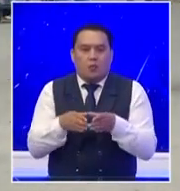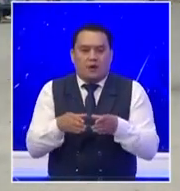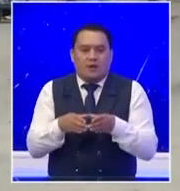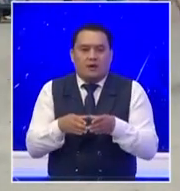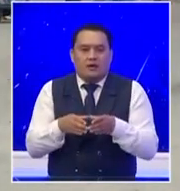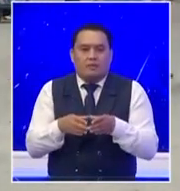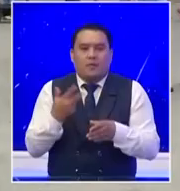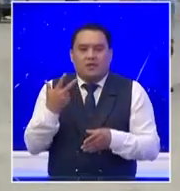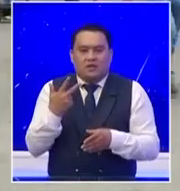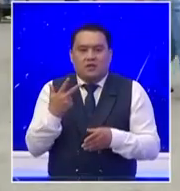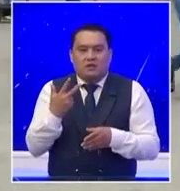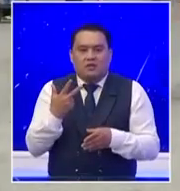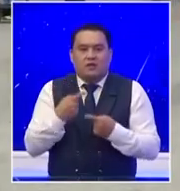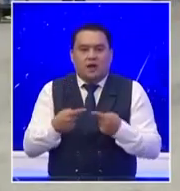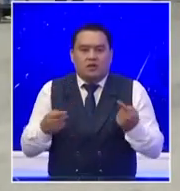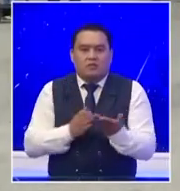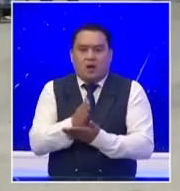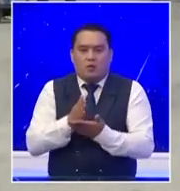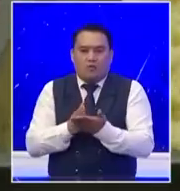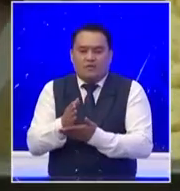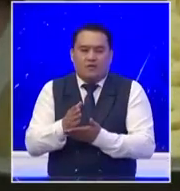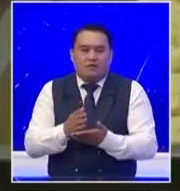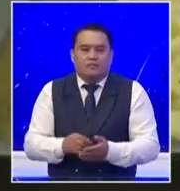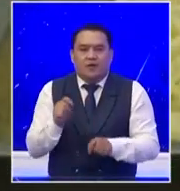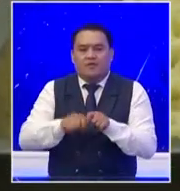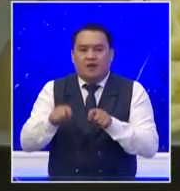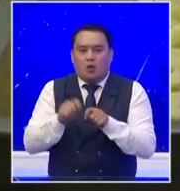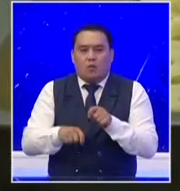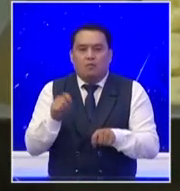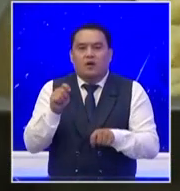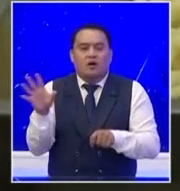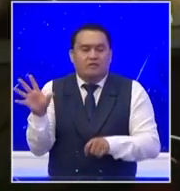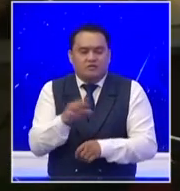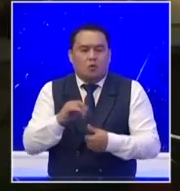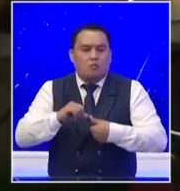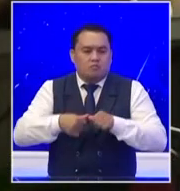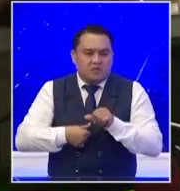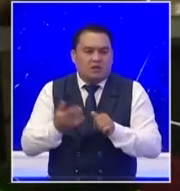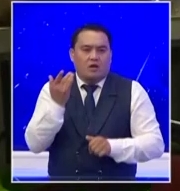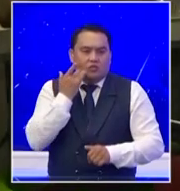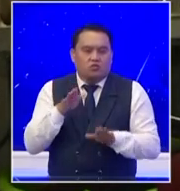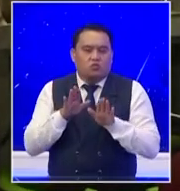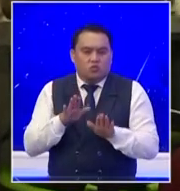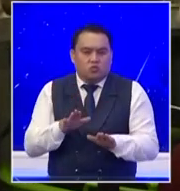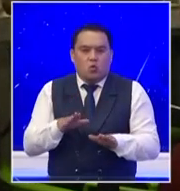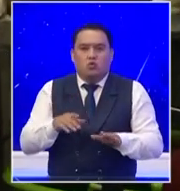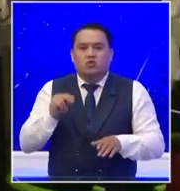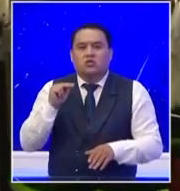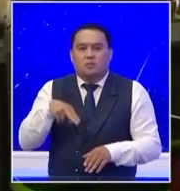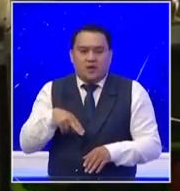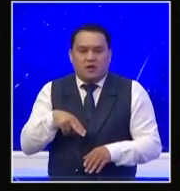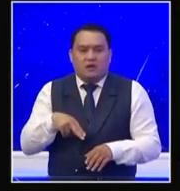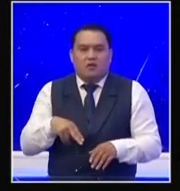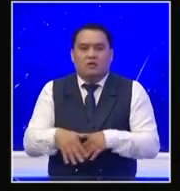по 3 группы по разным направлениям выезжают. Такие рейды будут проводиться на постоянной основе, не только в период пандемии.